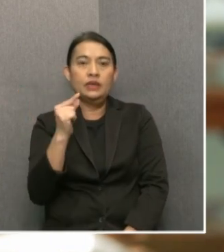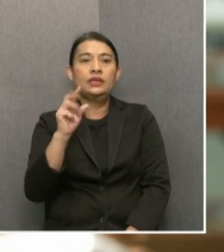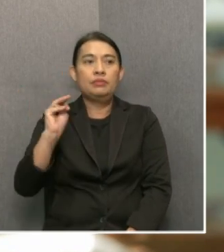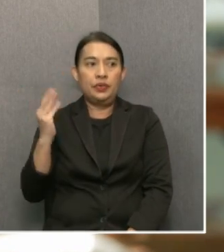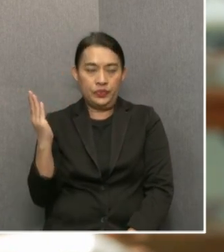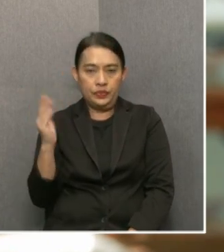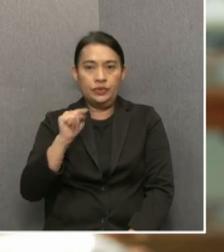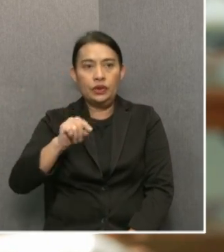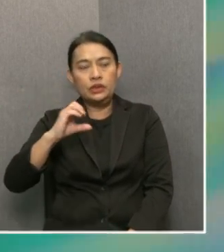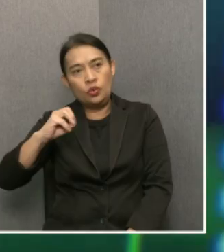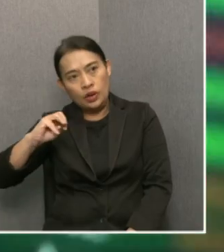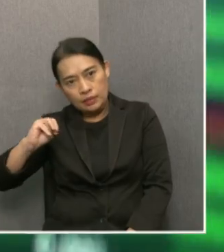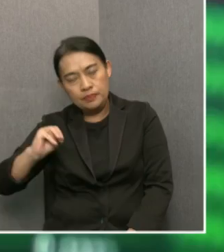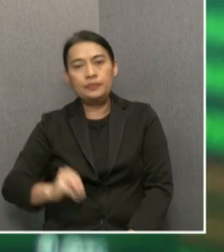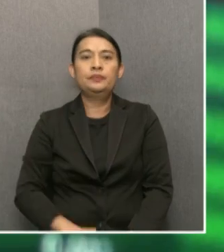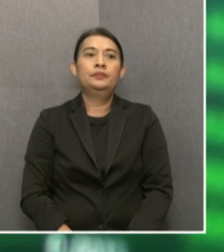tnn.checksure@gmail.com ค่ะ